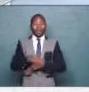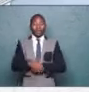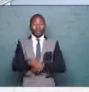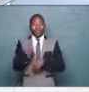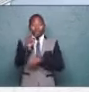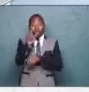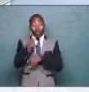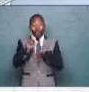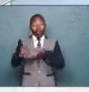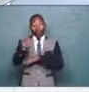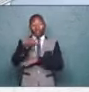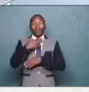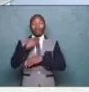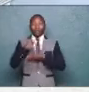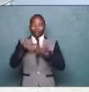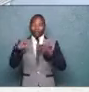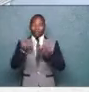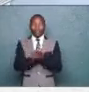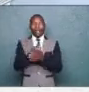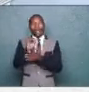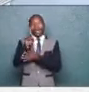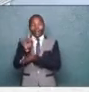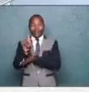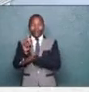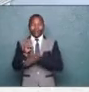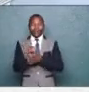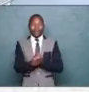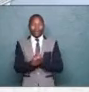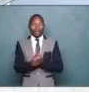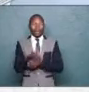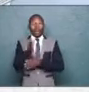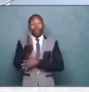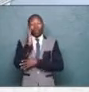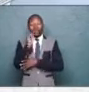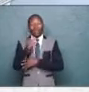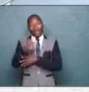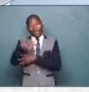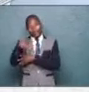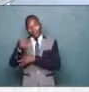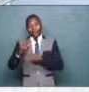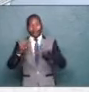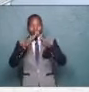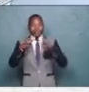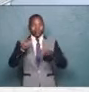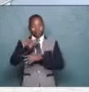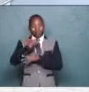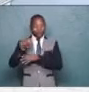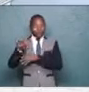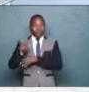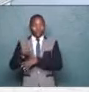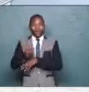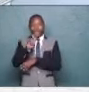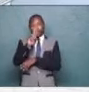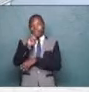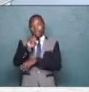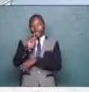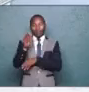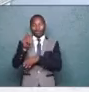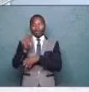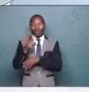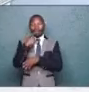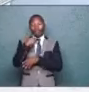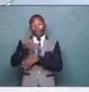Kwa aliyense amene akufuna kulembetsa mkaundula wa unzika kumene, apite ku maofesi a NRB osati